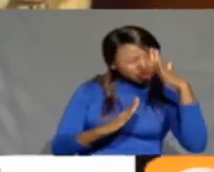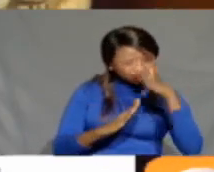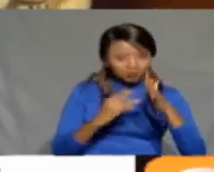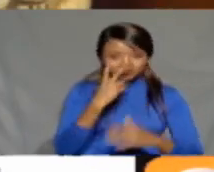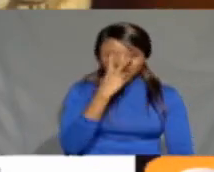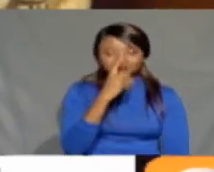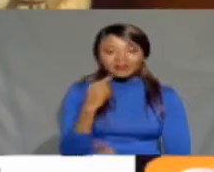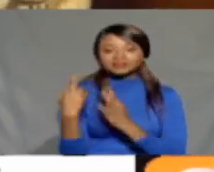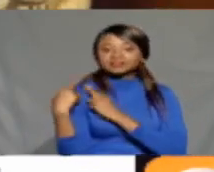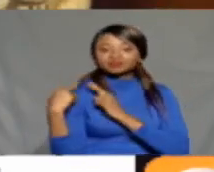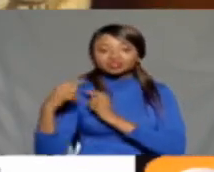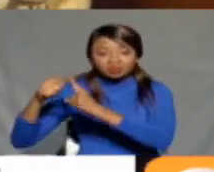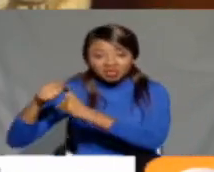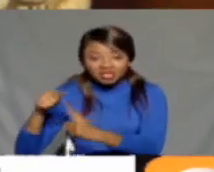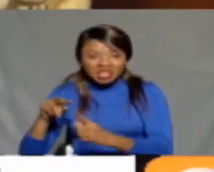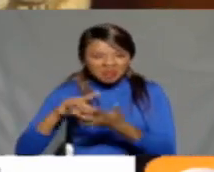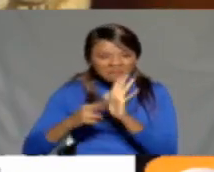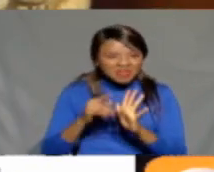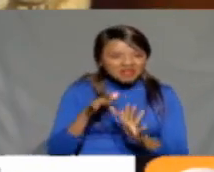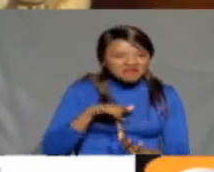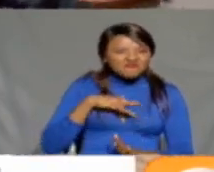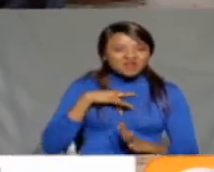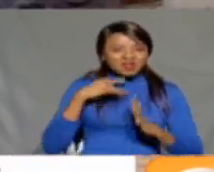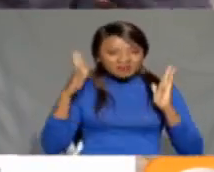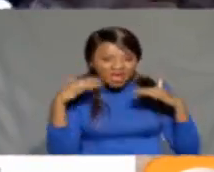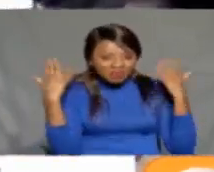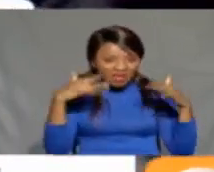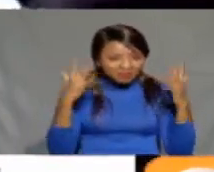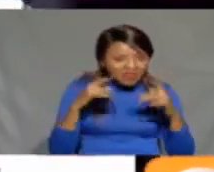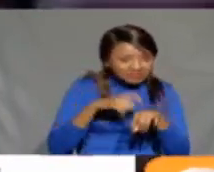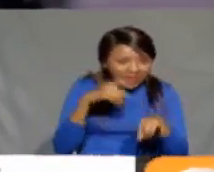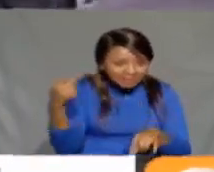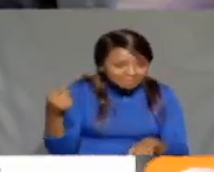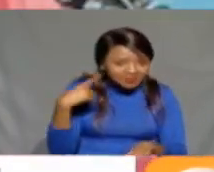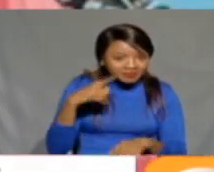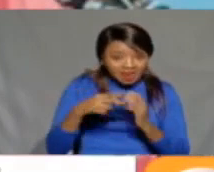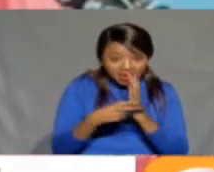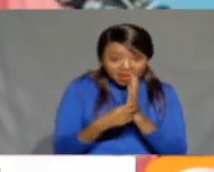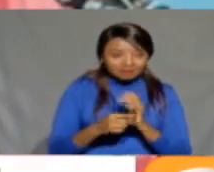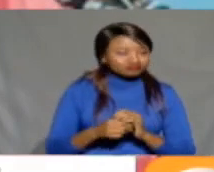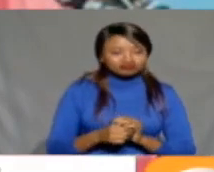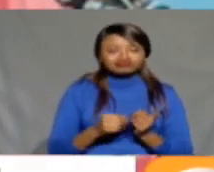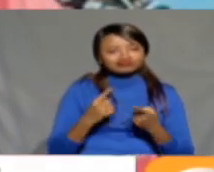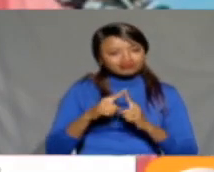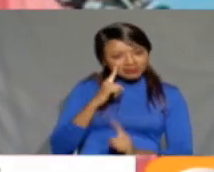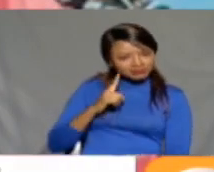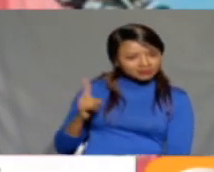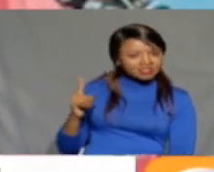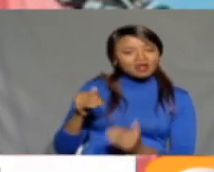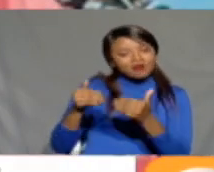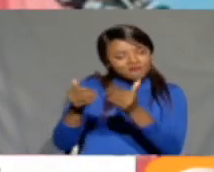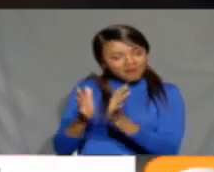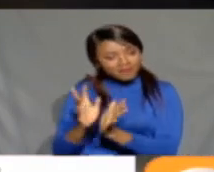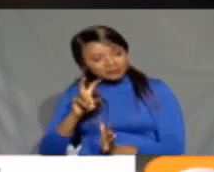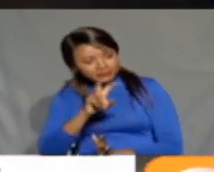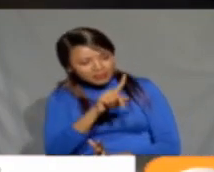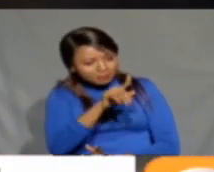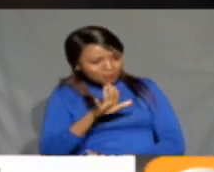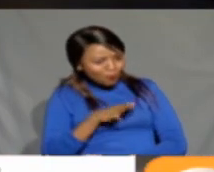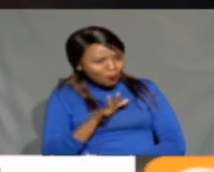hivyo halimpi hisia zozote Gabriel. Na licha ya matukio ya hivi punde, ni mwanamke ambaye machoni mwa familia yake